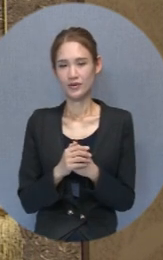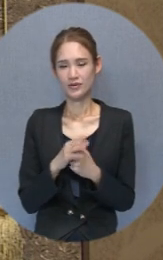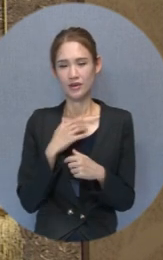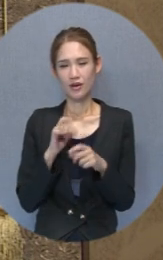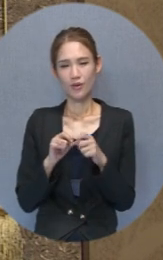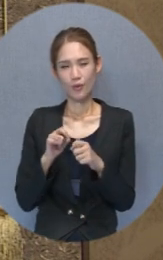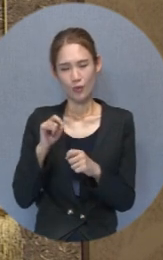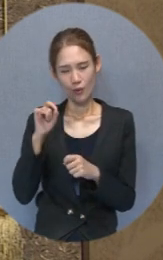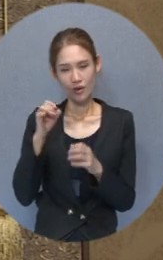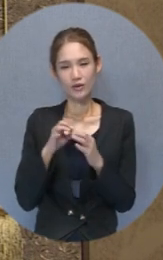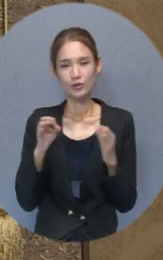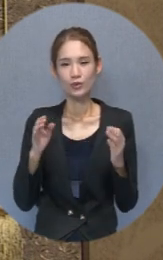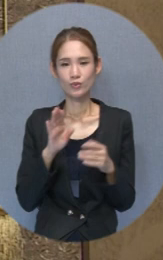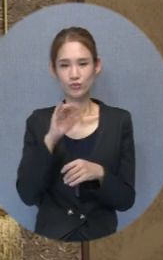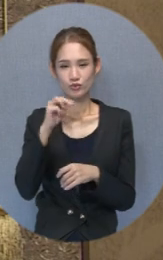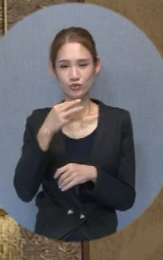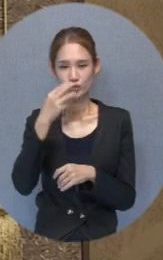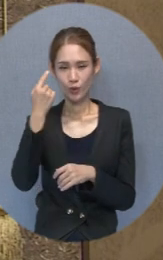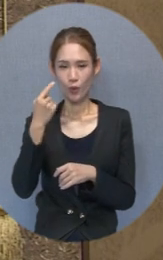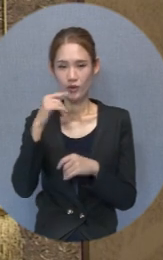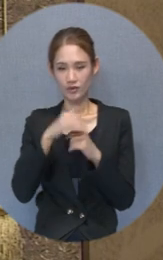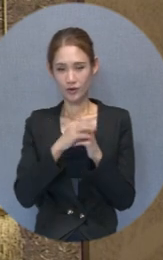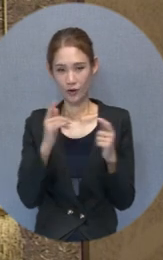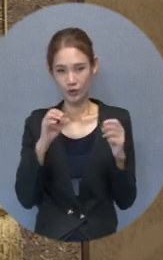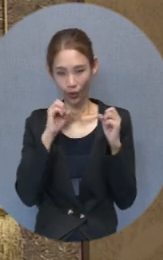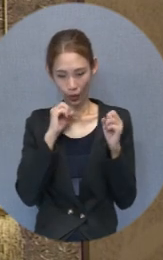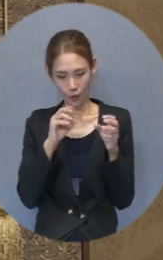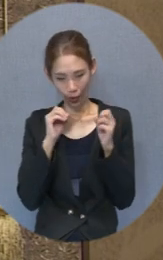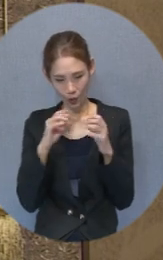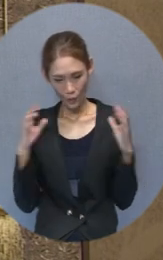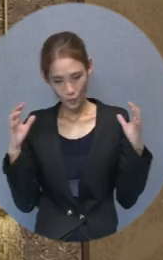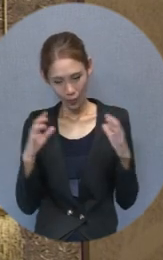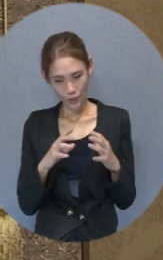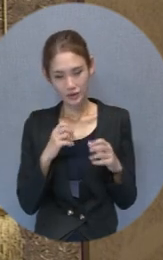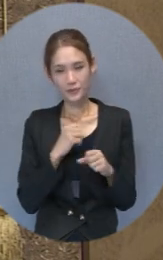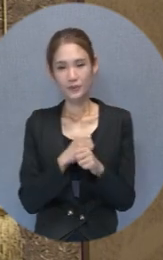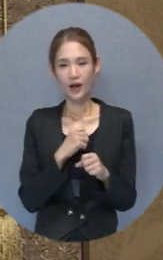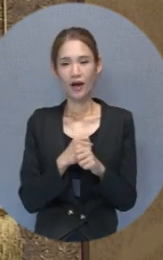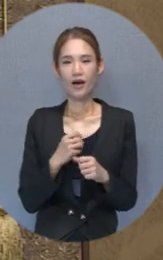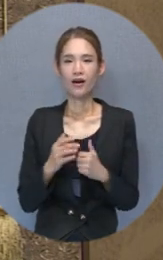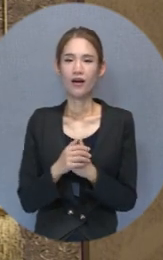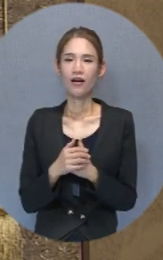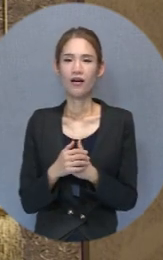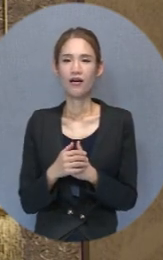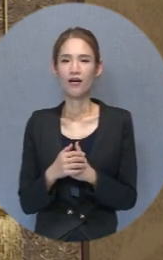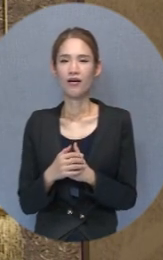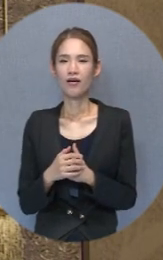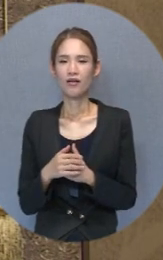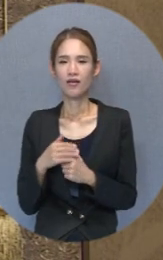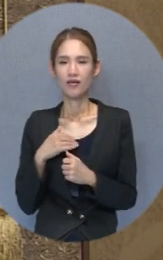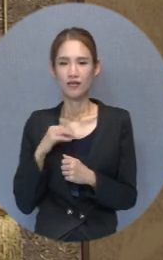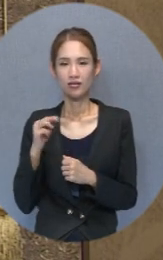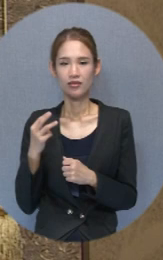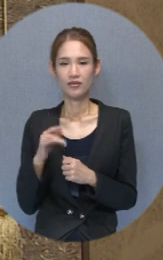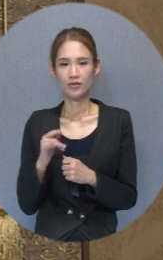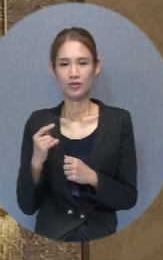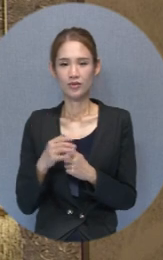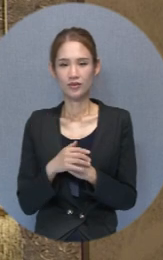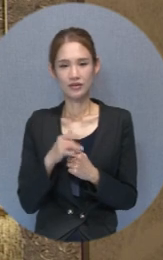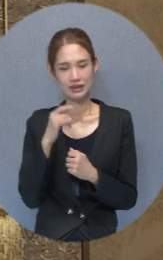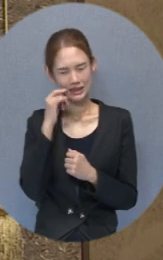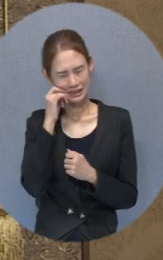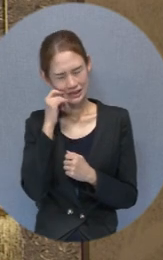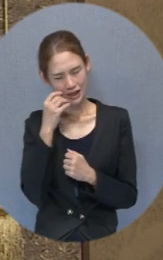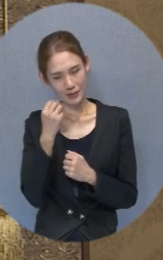오랫동안 블로그라든지 이쪽으로 이제 홍보를 하고 모집을 하고 봉사자들 네. 모집을 하는데 제 블로그가 그렇게 인기 블로그가